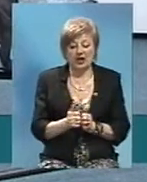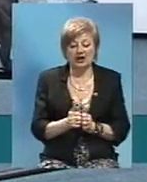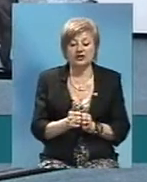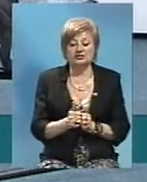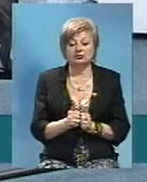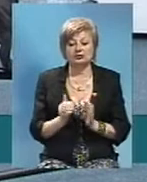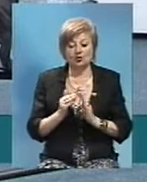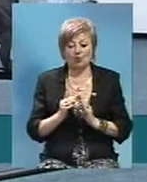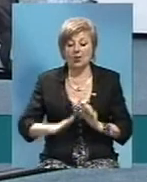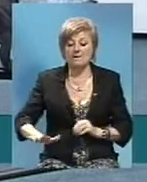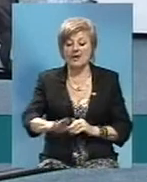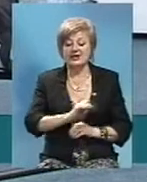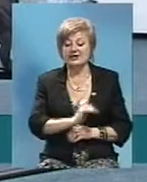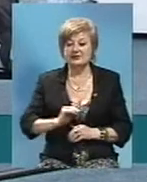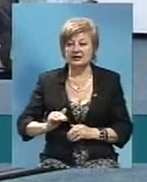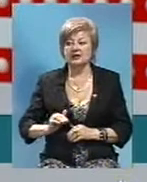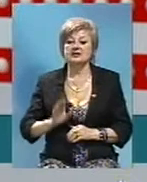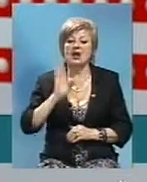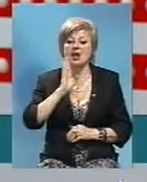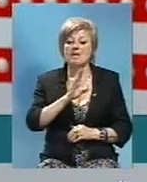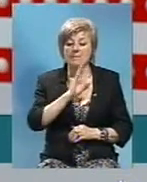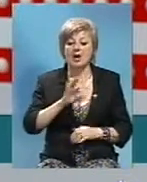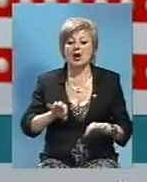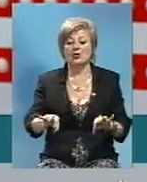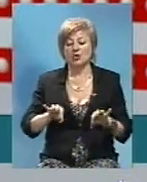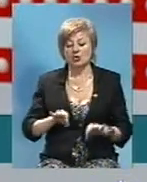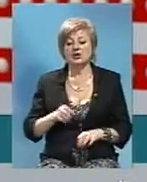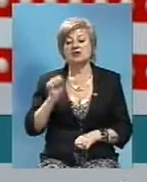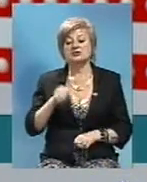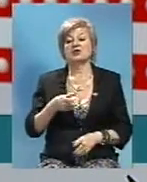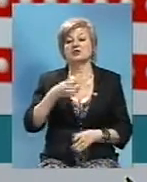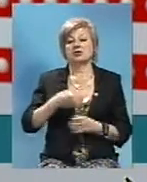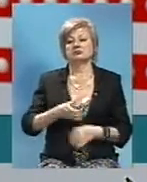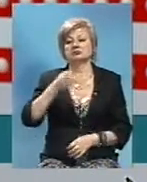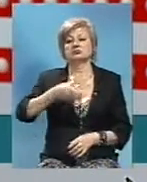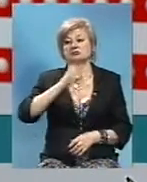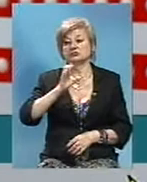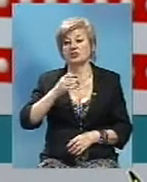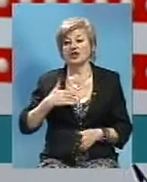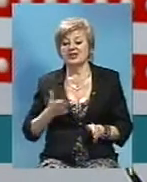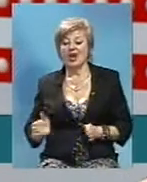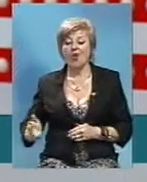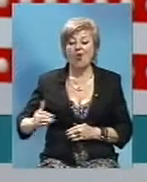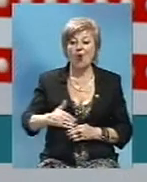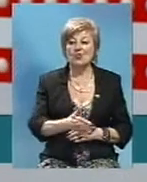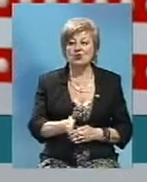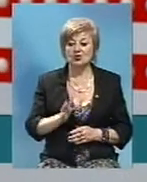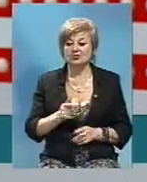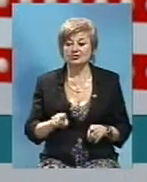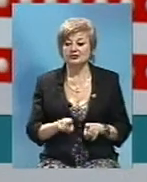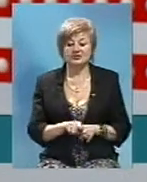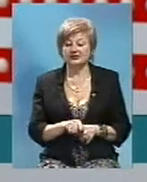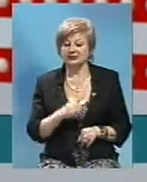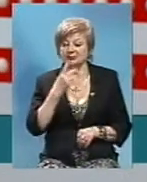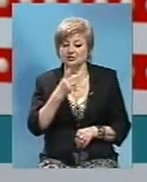дитячий майданчик, де навіть мами з колясками сидять з пивом до 12 ночі, і я завжди ходжу, я обходжу, бо мене настільки от